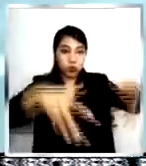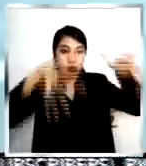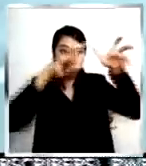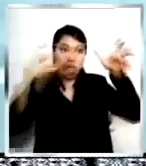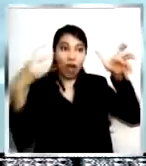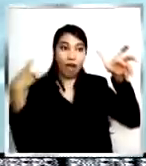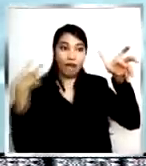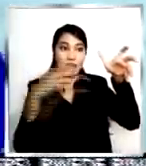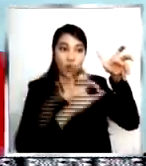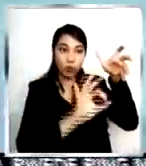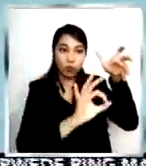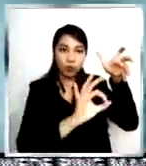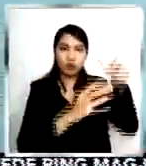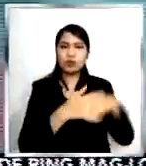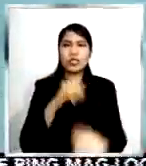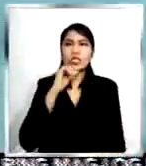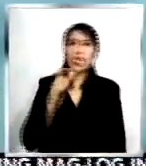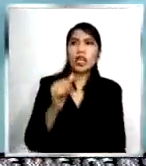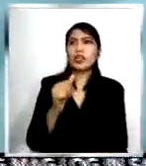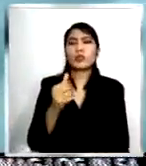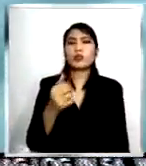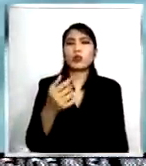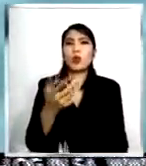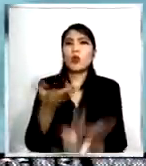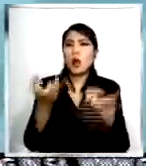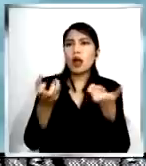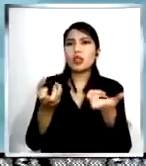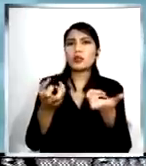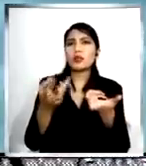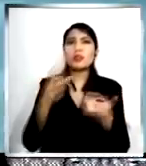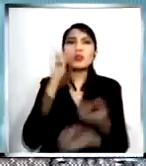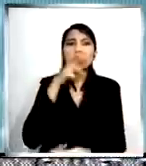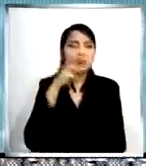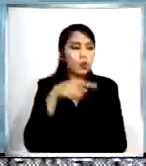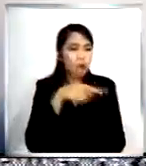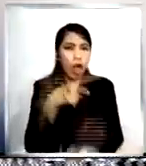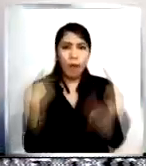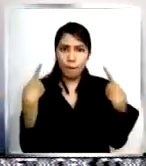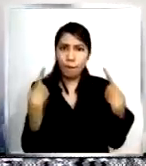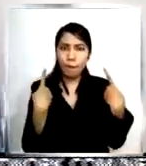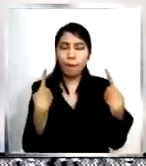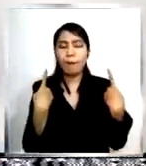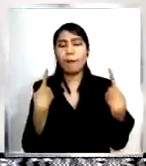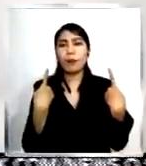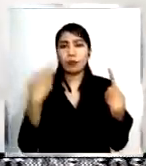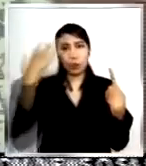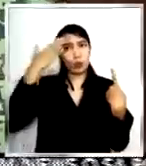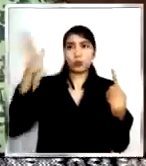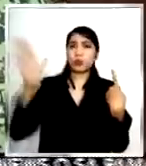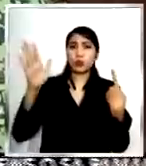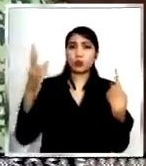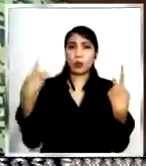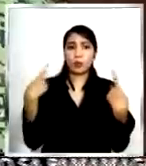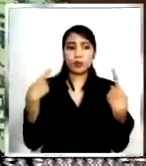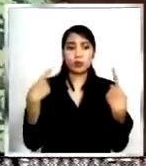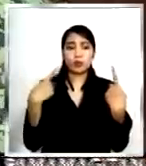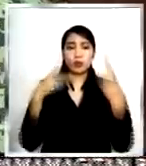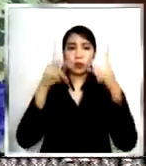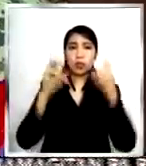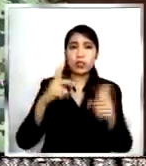nangyari po yun. Talagang hindi ko nga po alam na meron dun eh. Nagulat nga rin po ako eh. Magiging witness